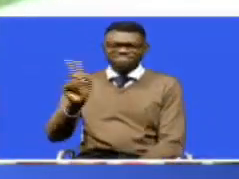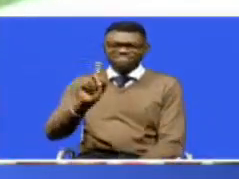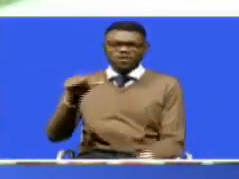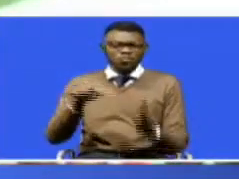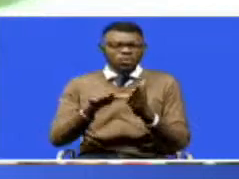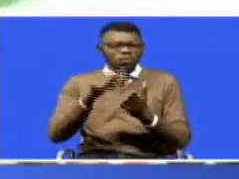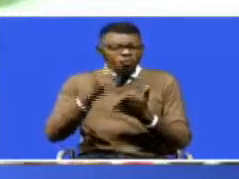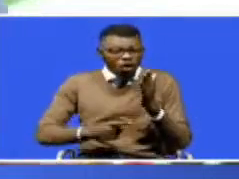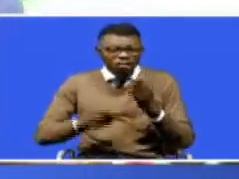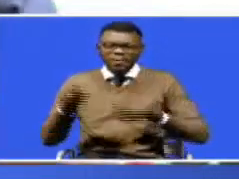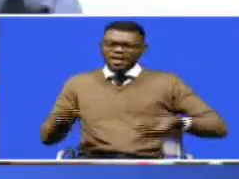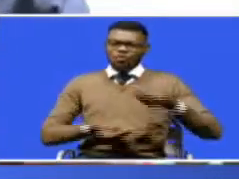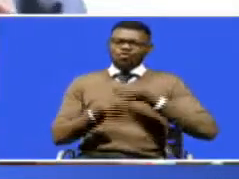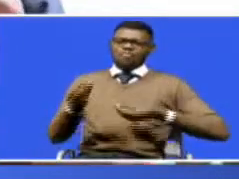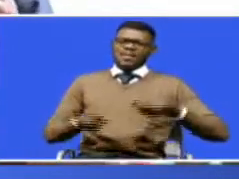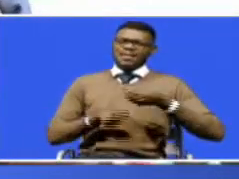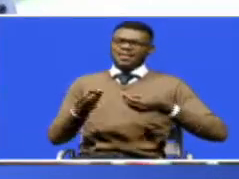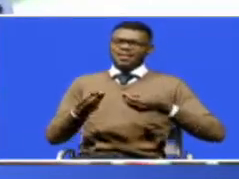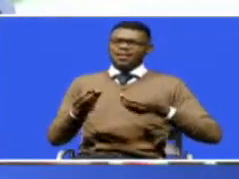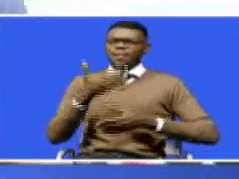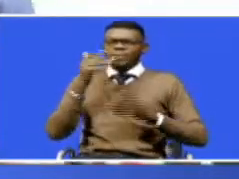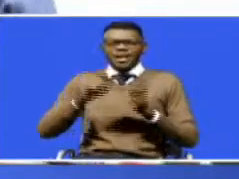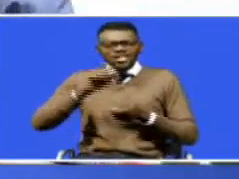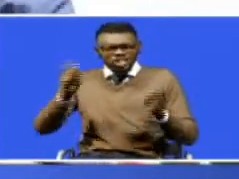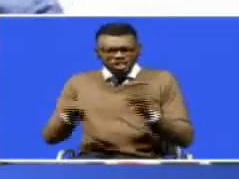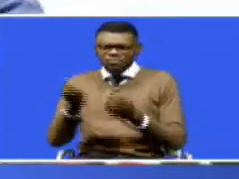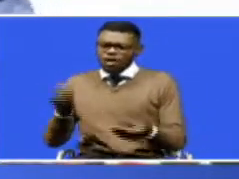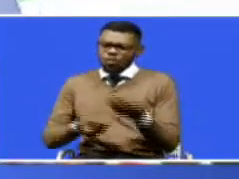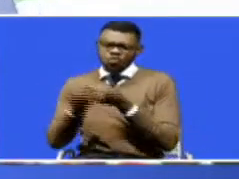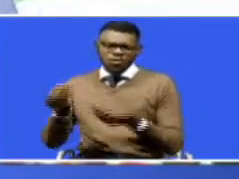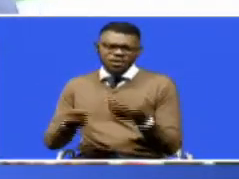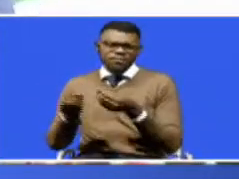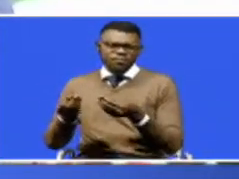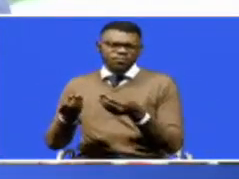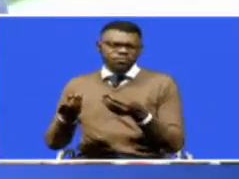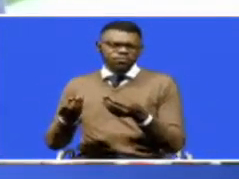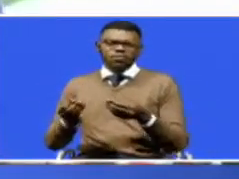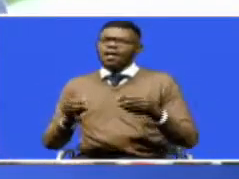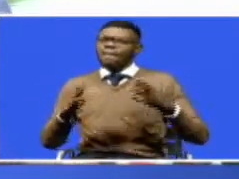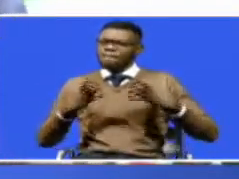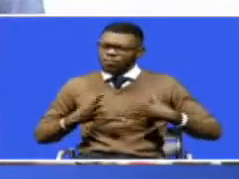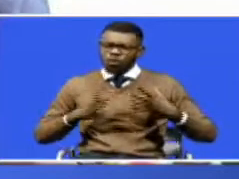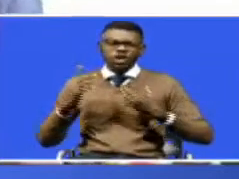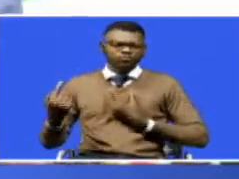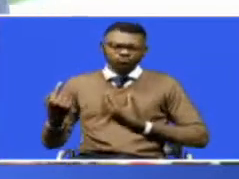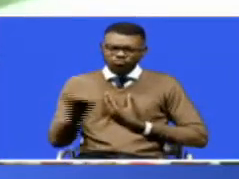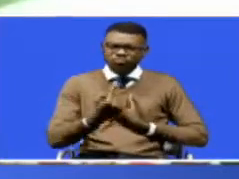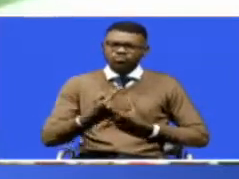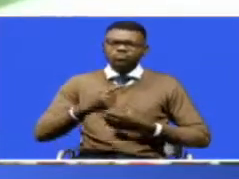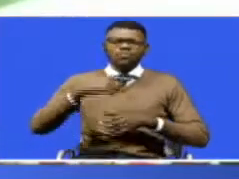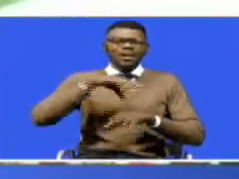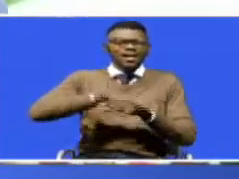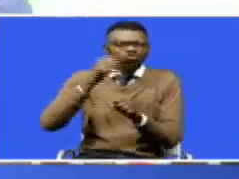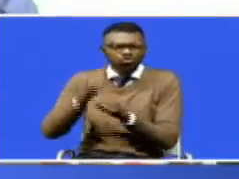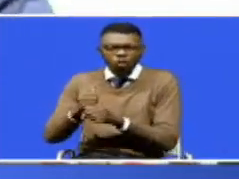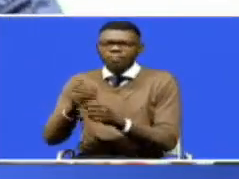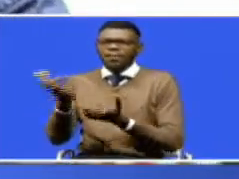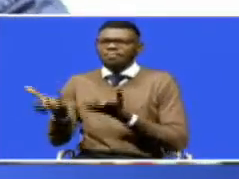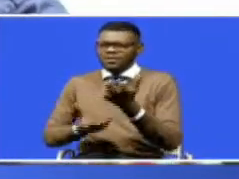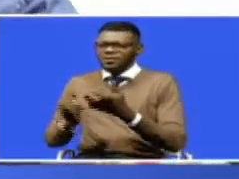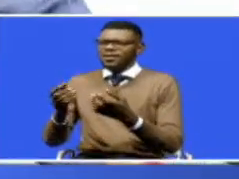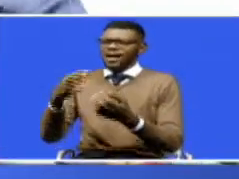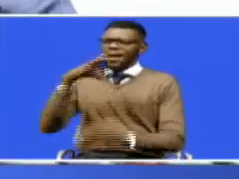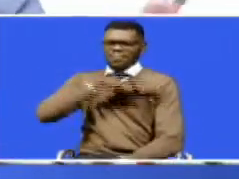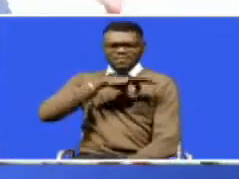shida ni uchumi. Tubadilishe uchumi. Kila mwananchi apate kazi ama biashara, aweke pesa